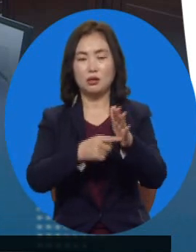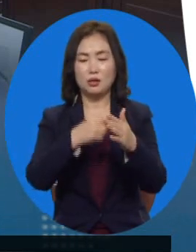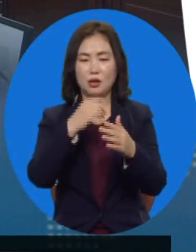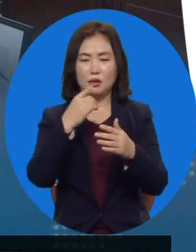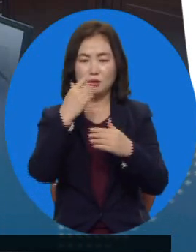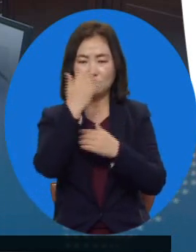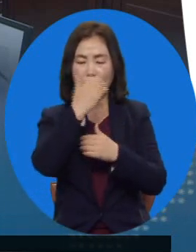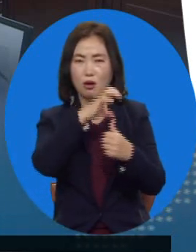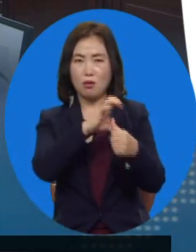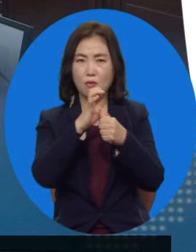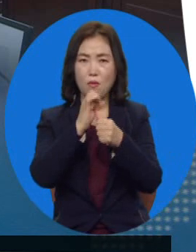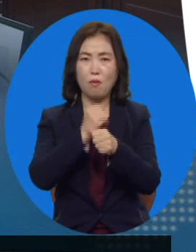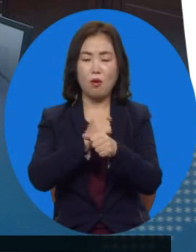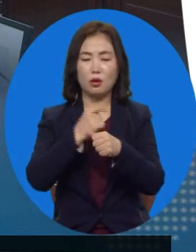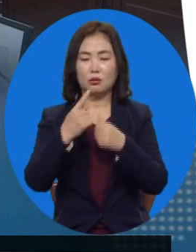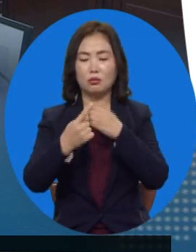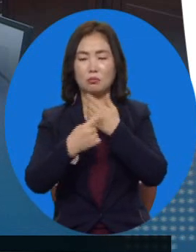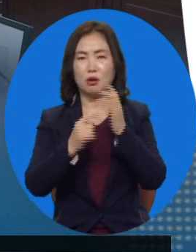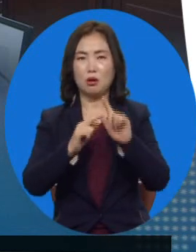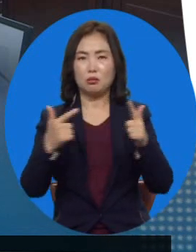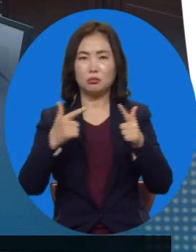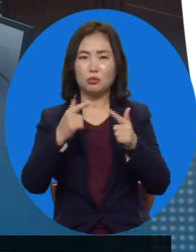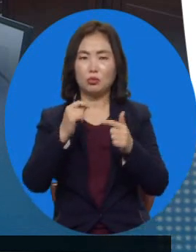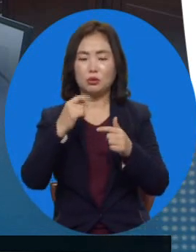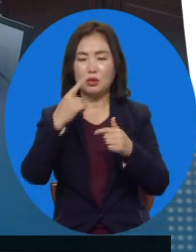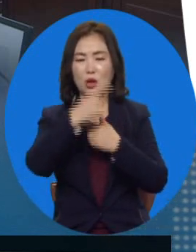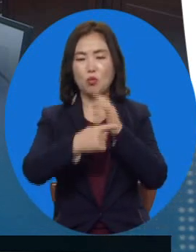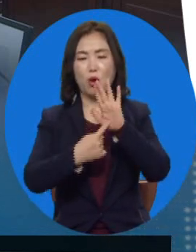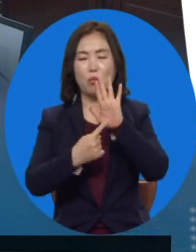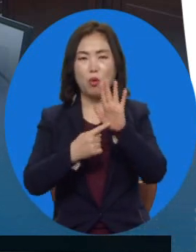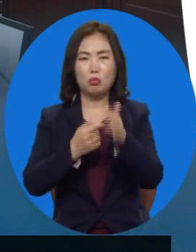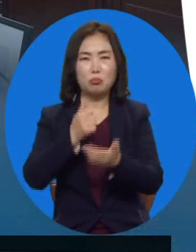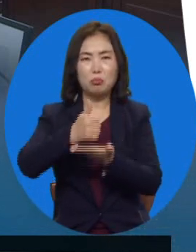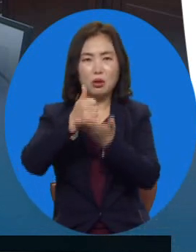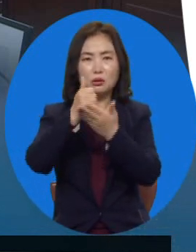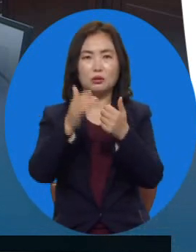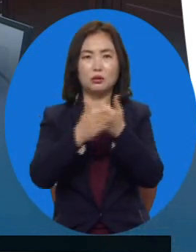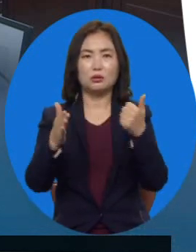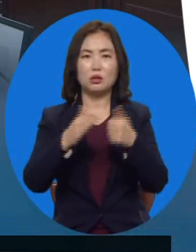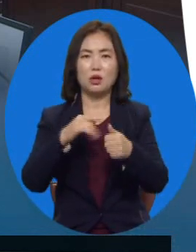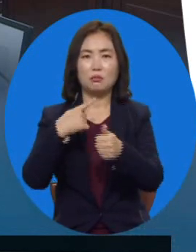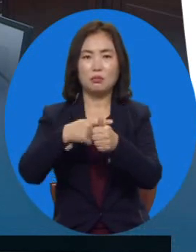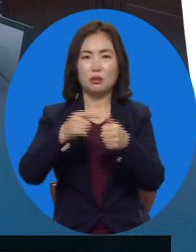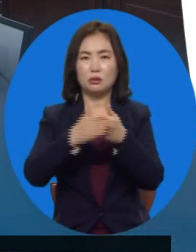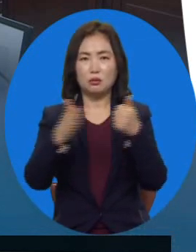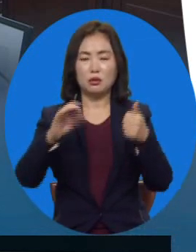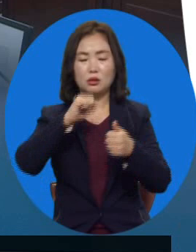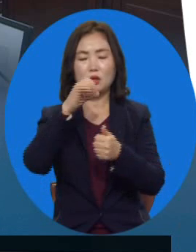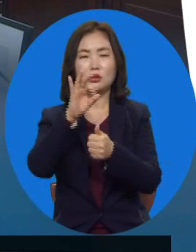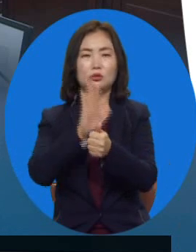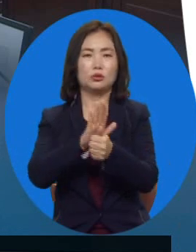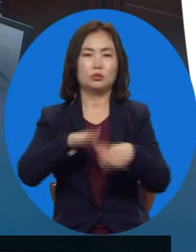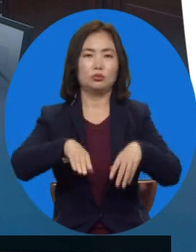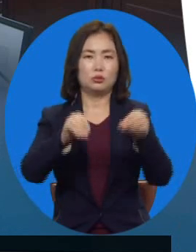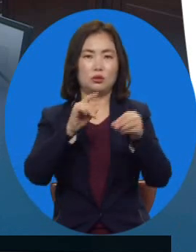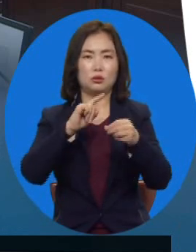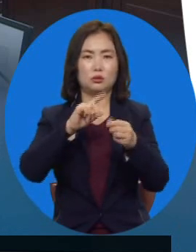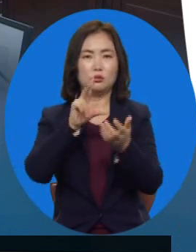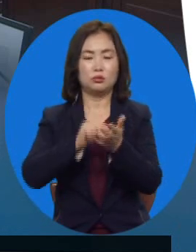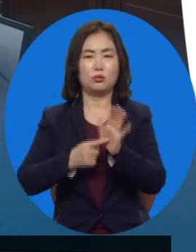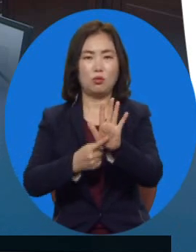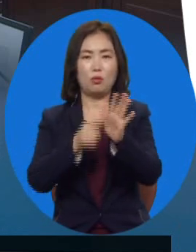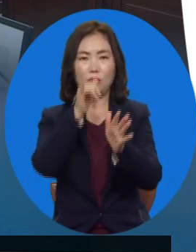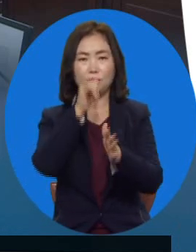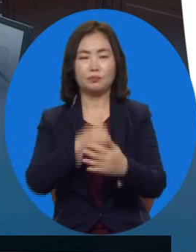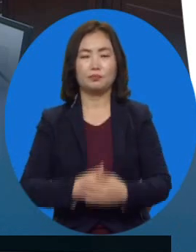상품화와 외모지상주의를 부추긴다는 비판이 있는 만큼 예산 지원을 중단해야 한다는 문제제기 입니다 홍석준 기자의